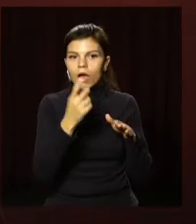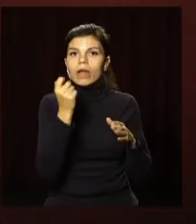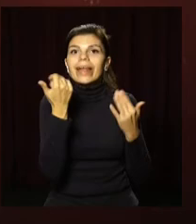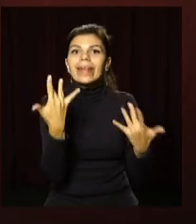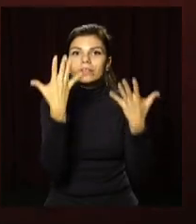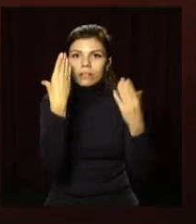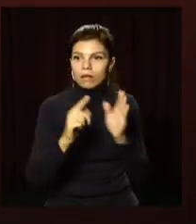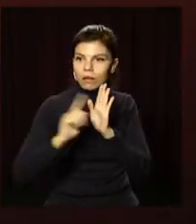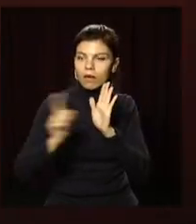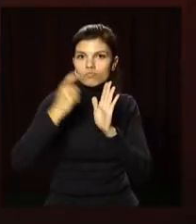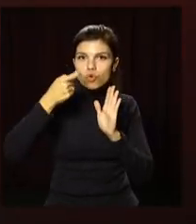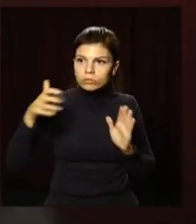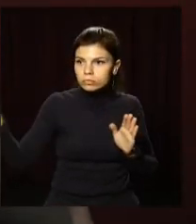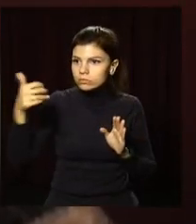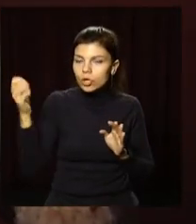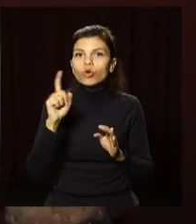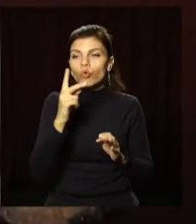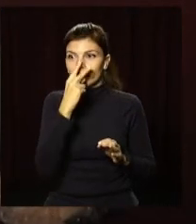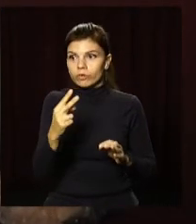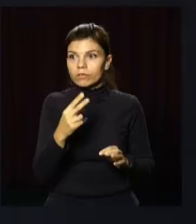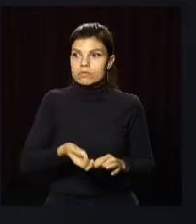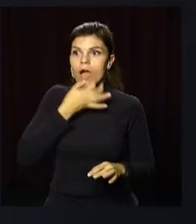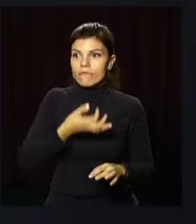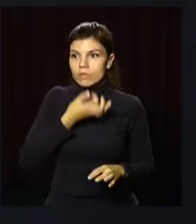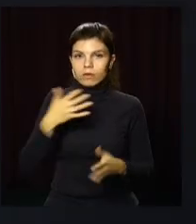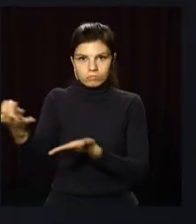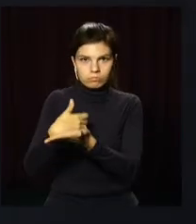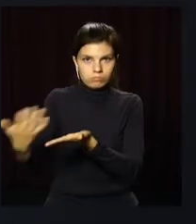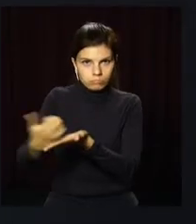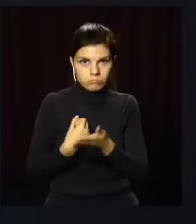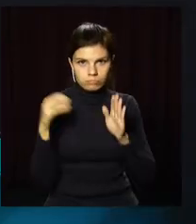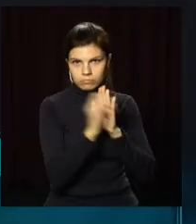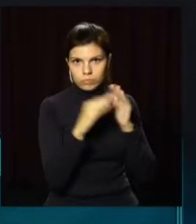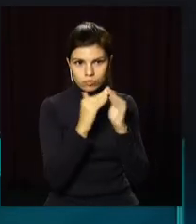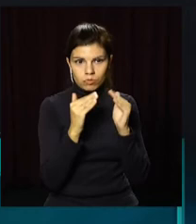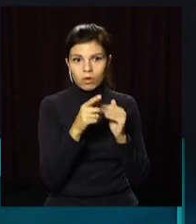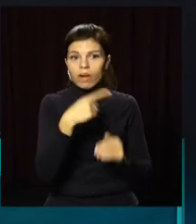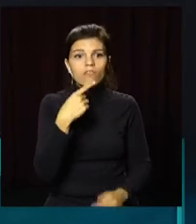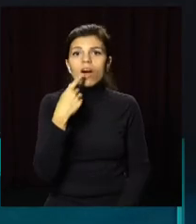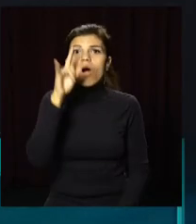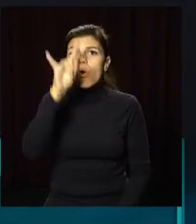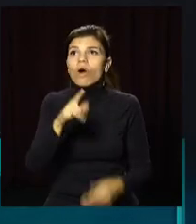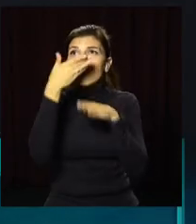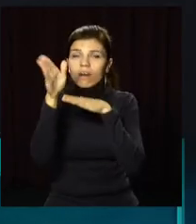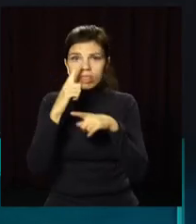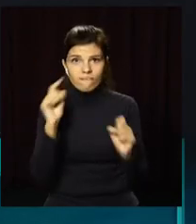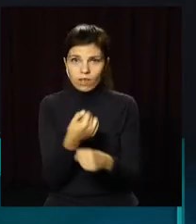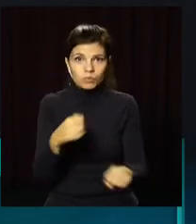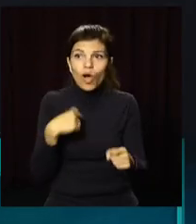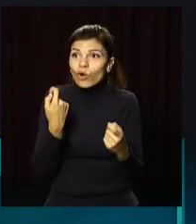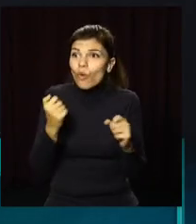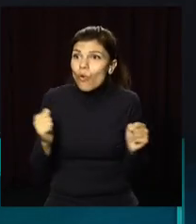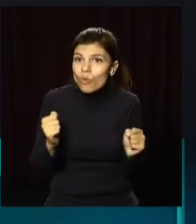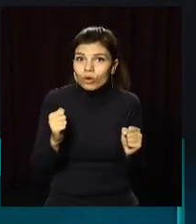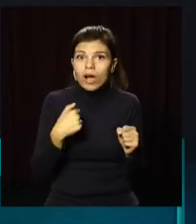день. На смітнику збирає усе, що припадає до душі. Невиносимо просто ні вікна відкрити, провітрити. От зараз трохи